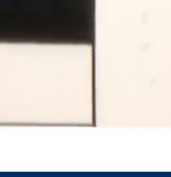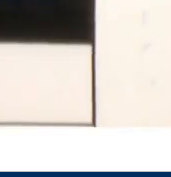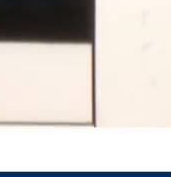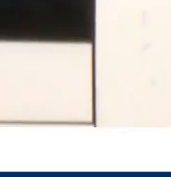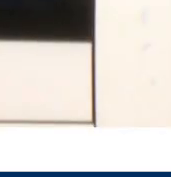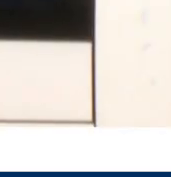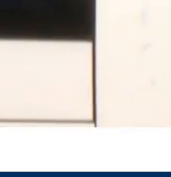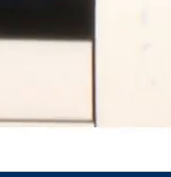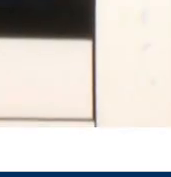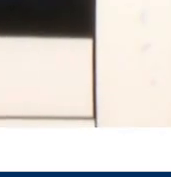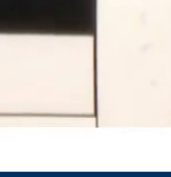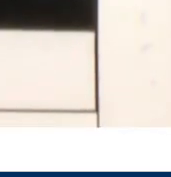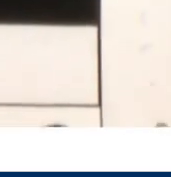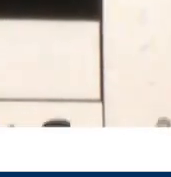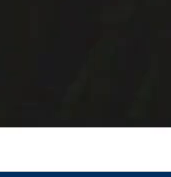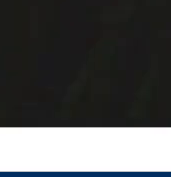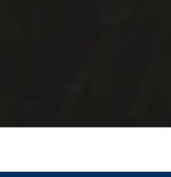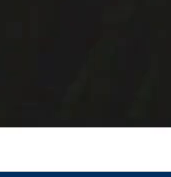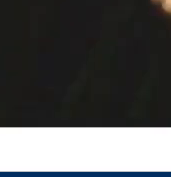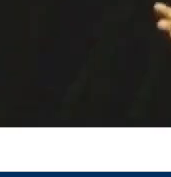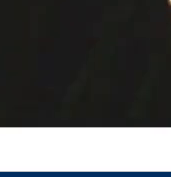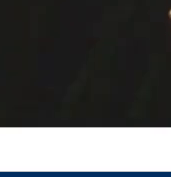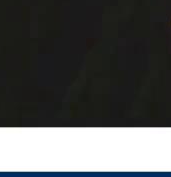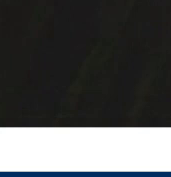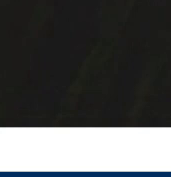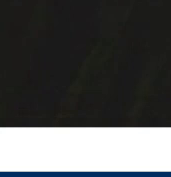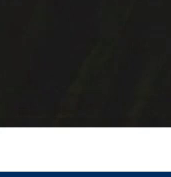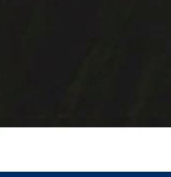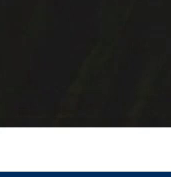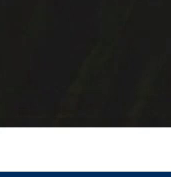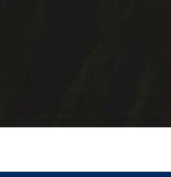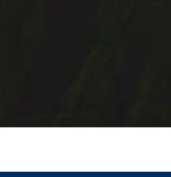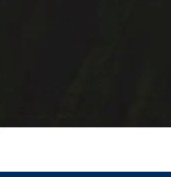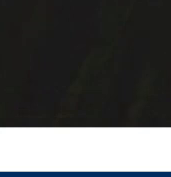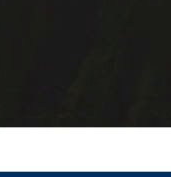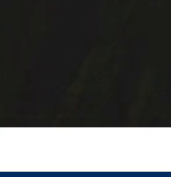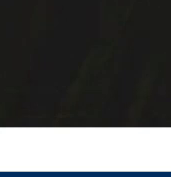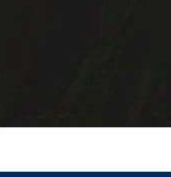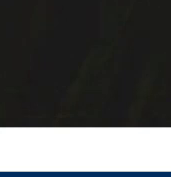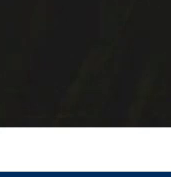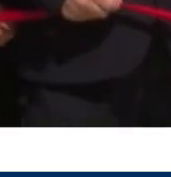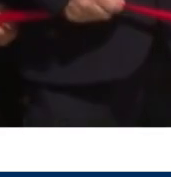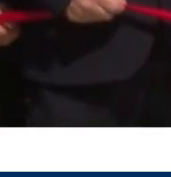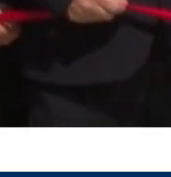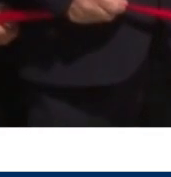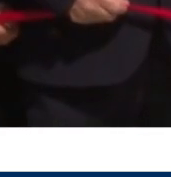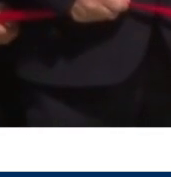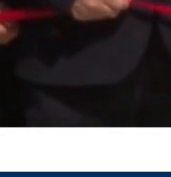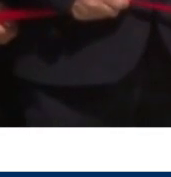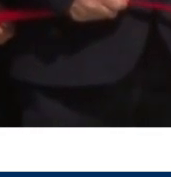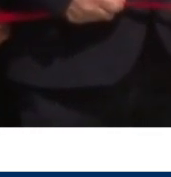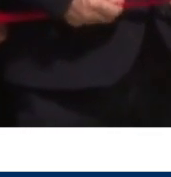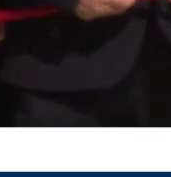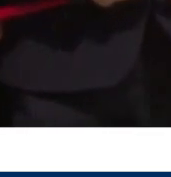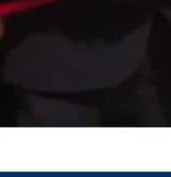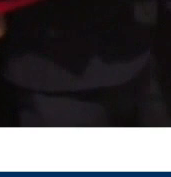חנוכת הרכבת הקלה לכל מחאות המתנגדים וללא ראש העיר חולדאי שנעדר במחאה על אי הפעלת הרכבת בשבת, ראש הממשלה נתניהו חנך